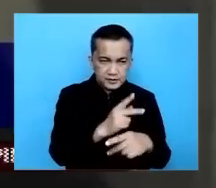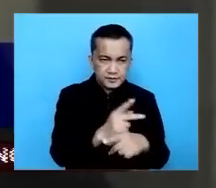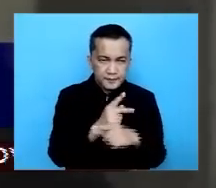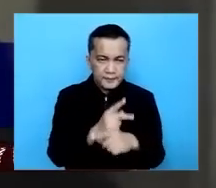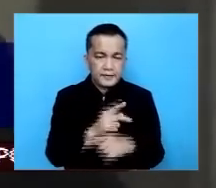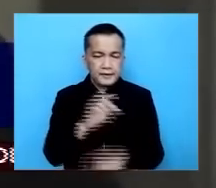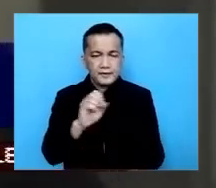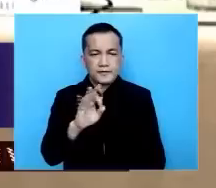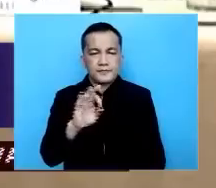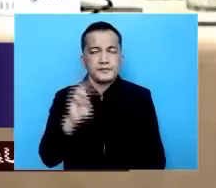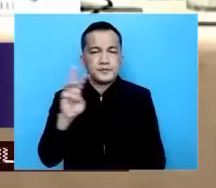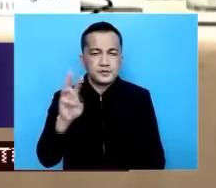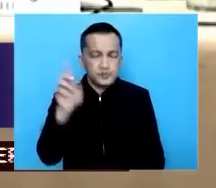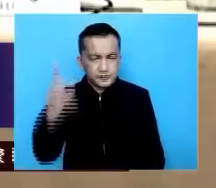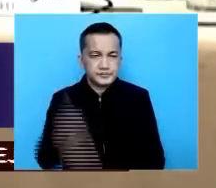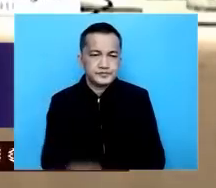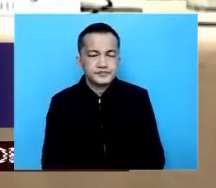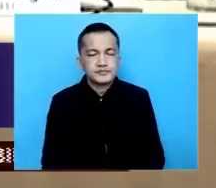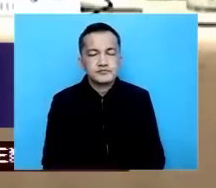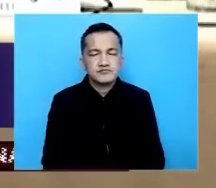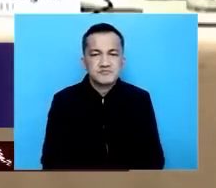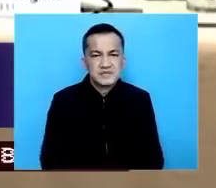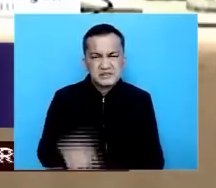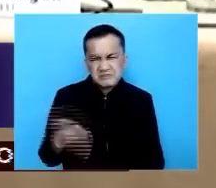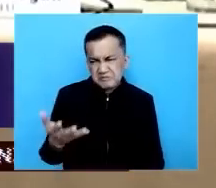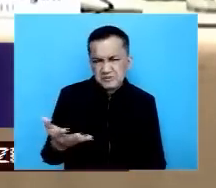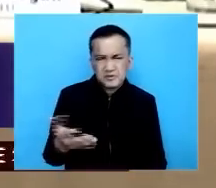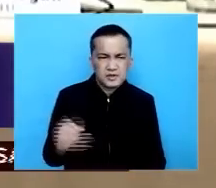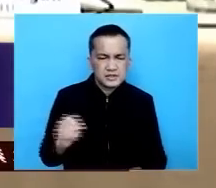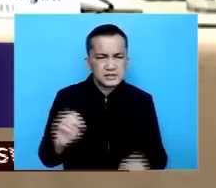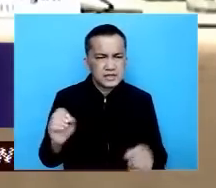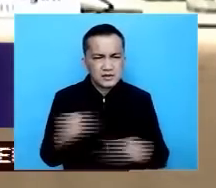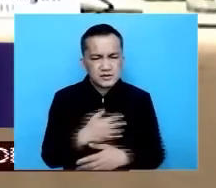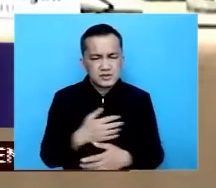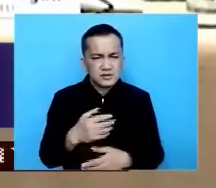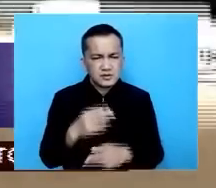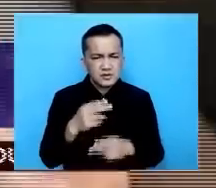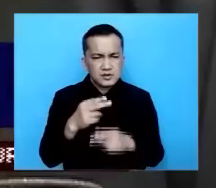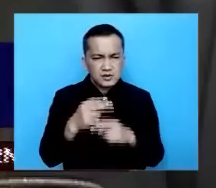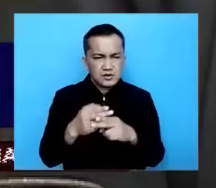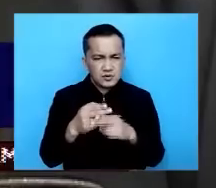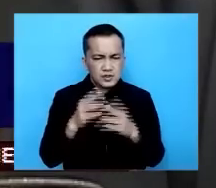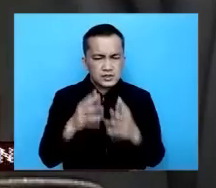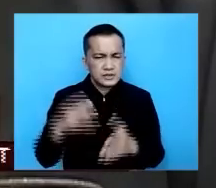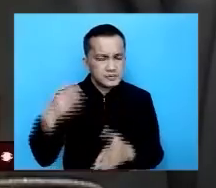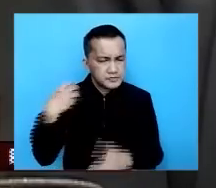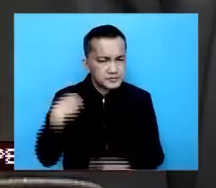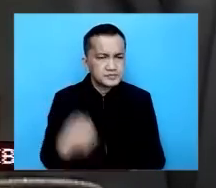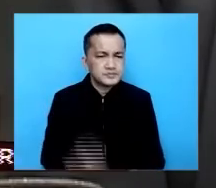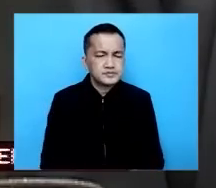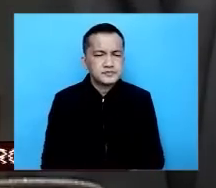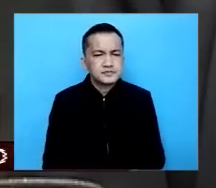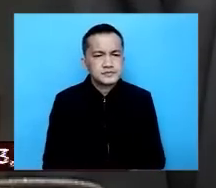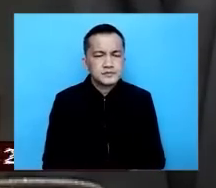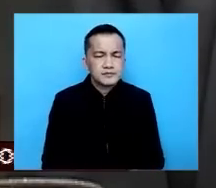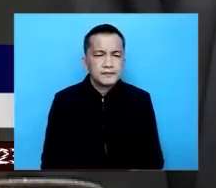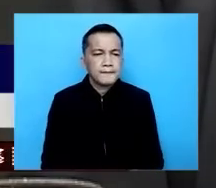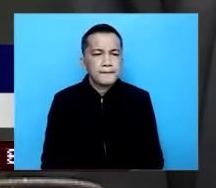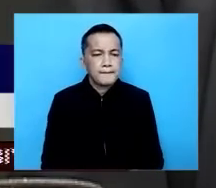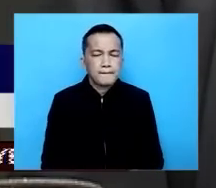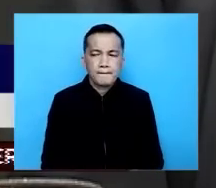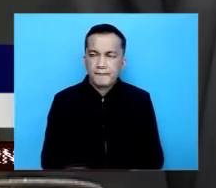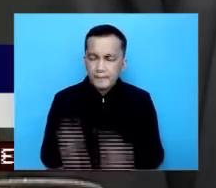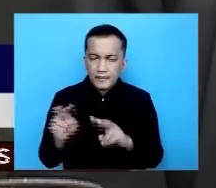mga OFW doon. Tila wala raw kasing takot ang mga Kuwaiti employer. Ngayong nakita nila na